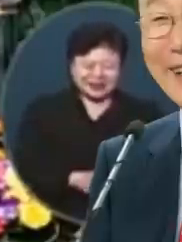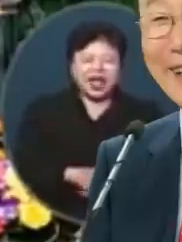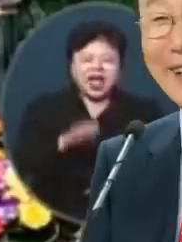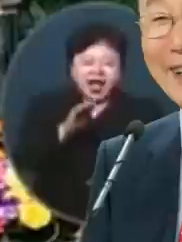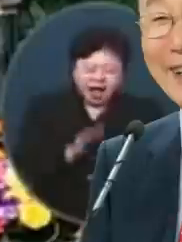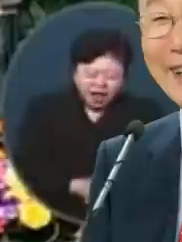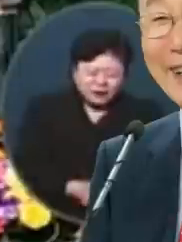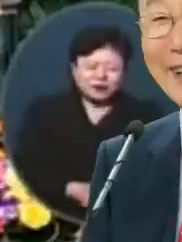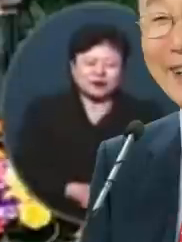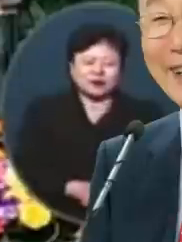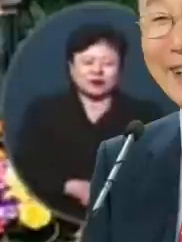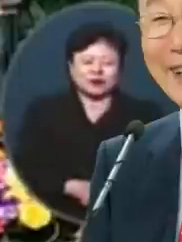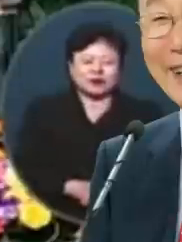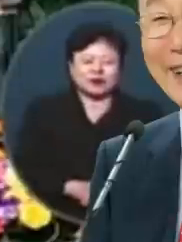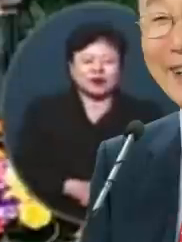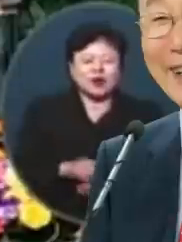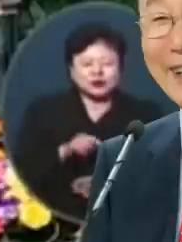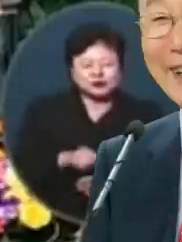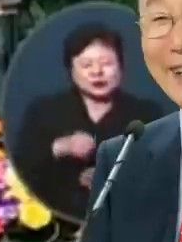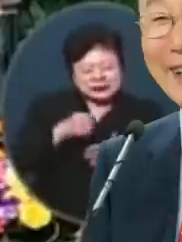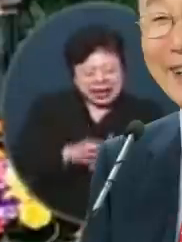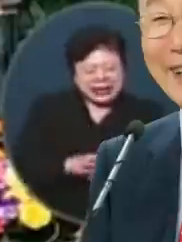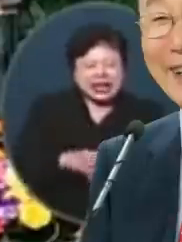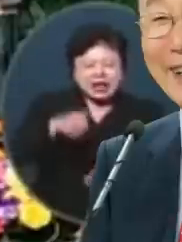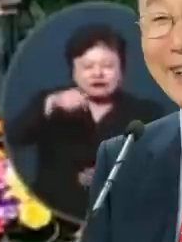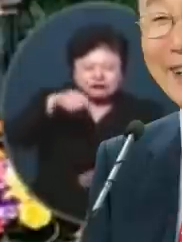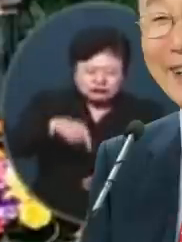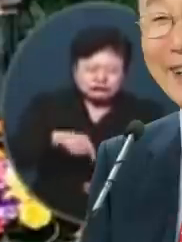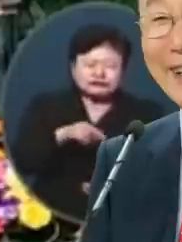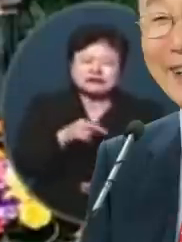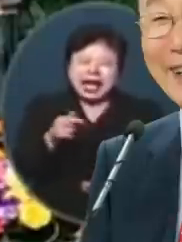많이 속상했겠네